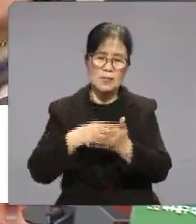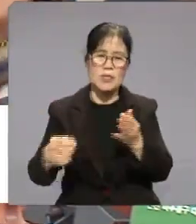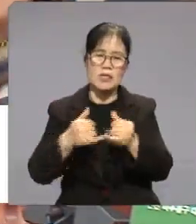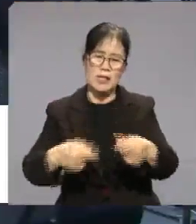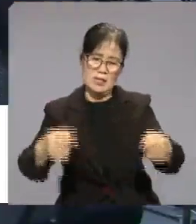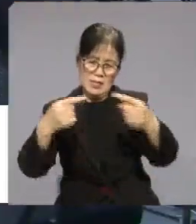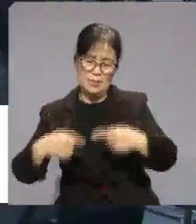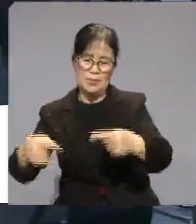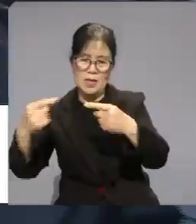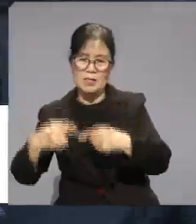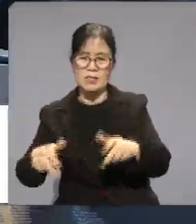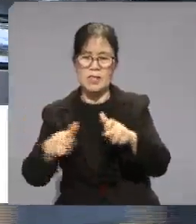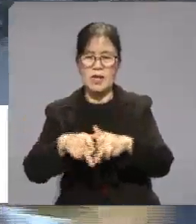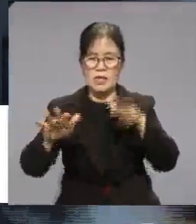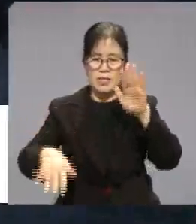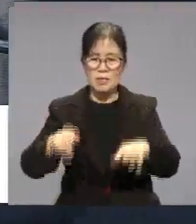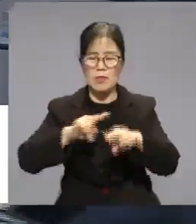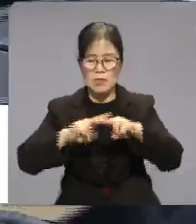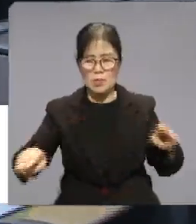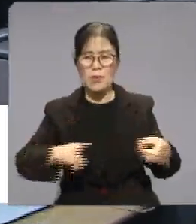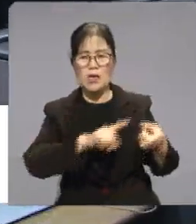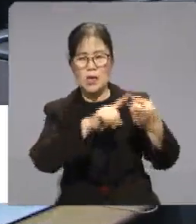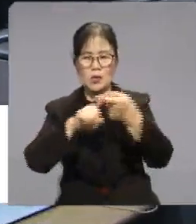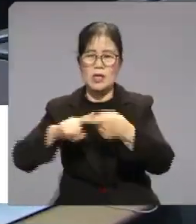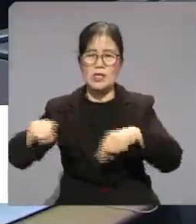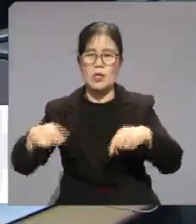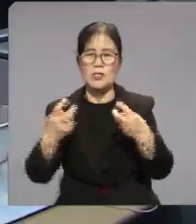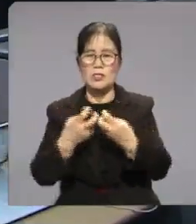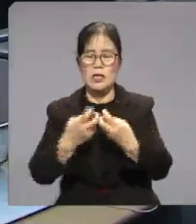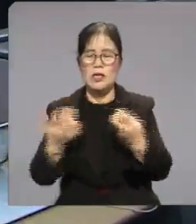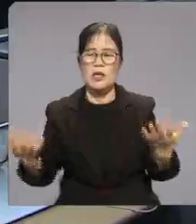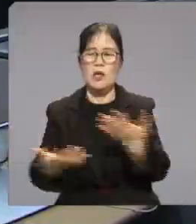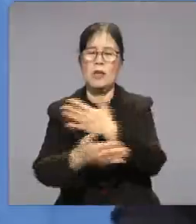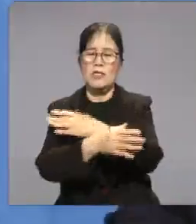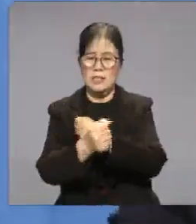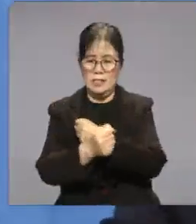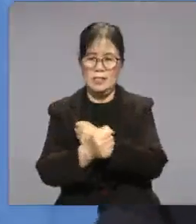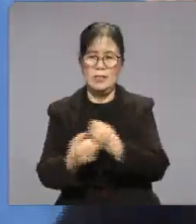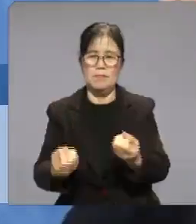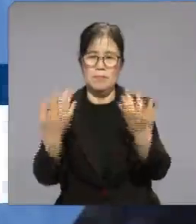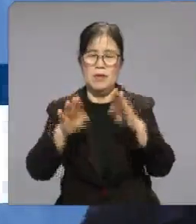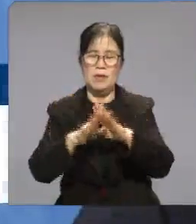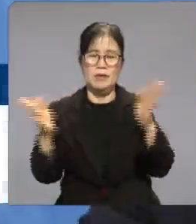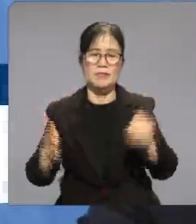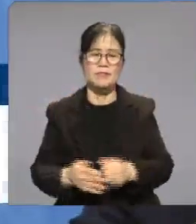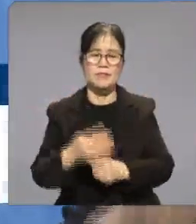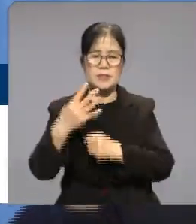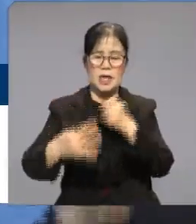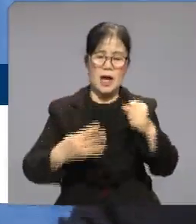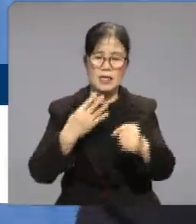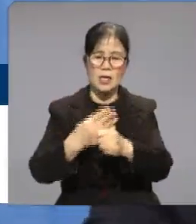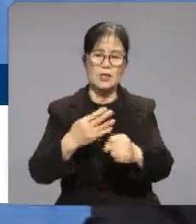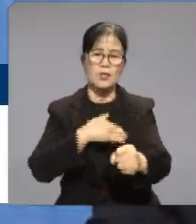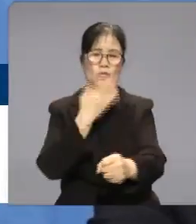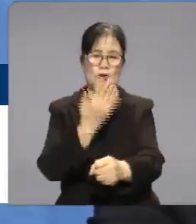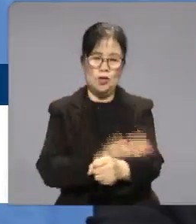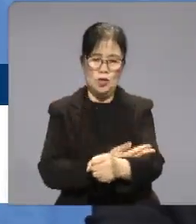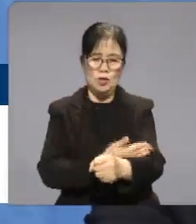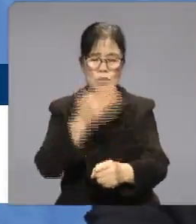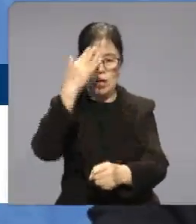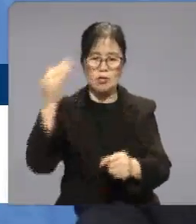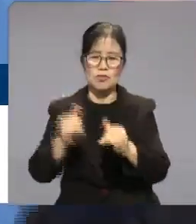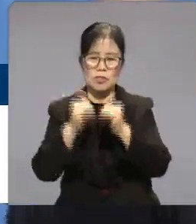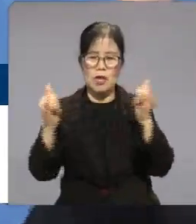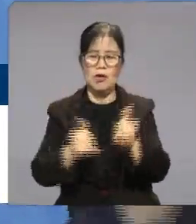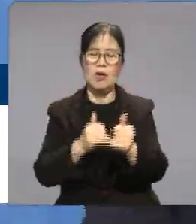이어 장애인 차별 철폐 연대와의 정책 협약식을 개최했습니다. 4년의 권력, 한국 사회의